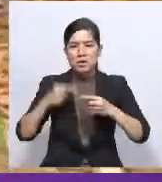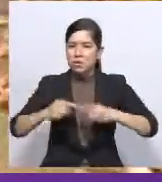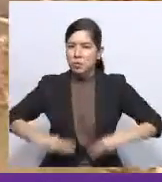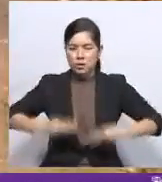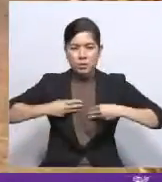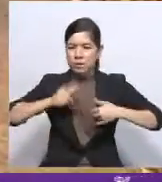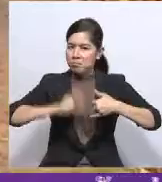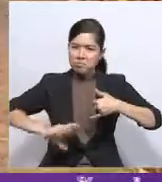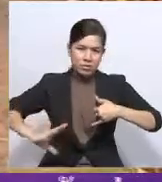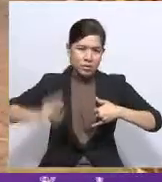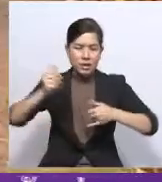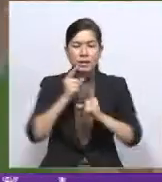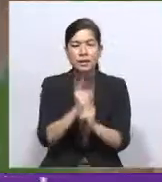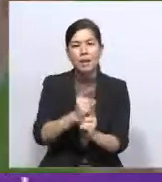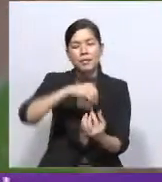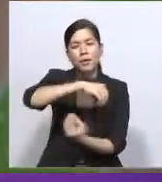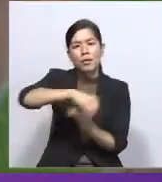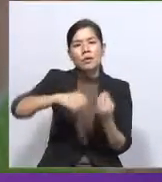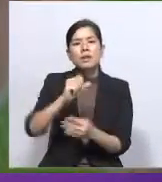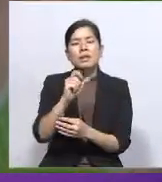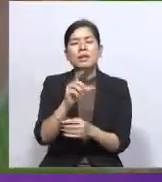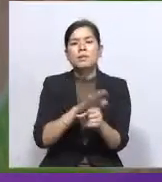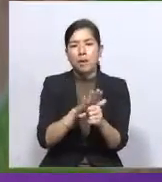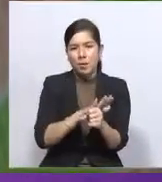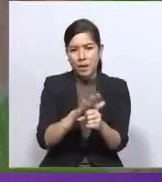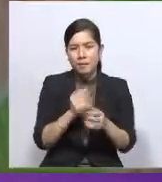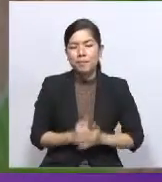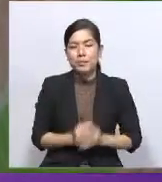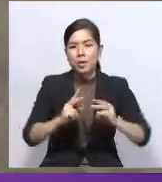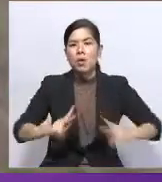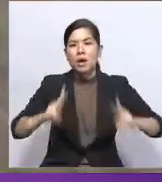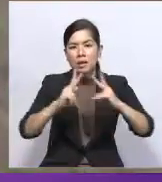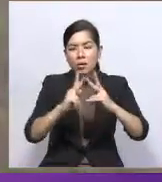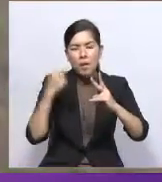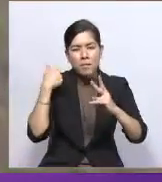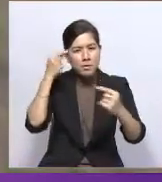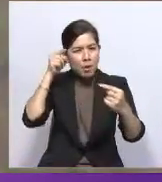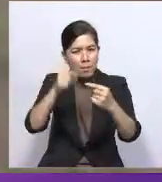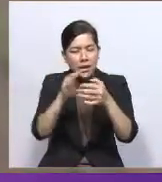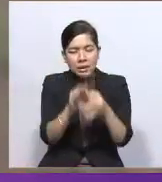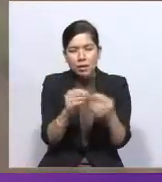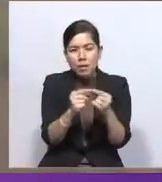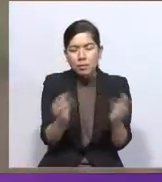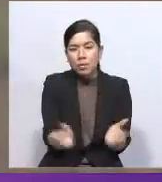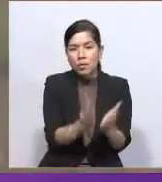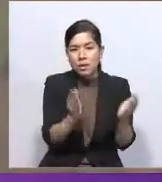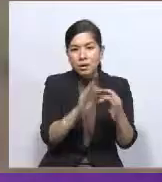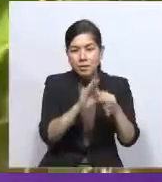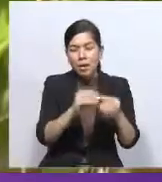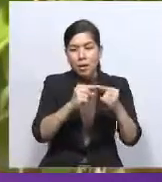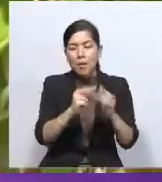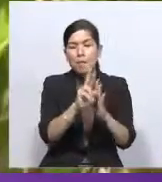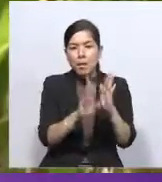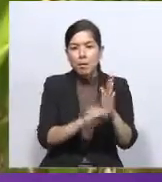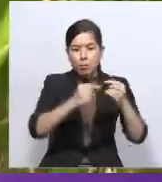ที่ดีขึ้นตามแนวเศรษฐกิจพอเพียงทั้งนี้กระทรวงมีเป้าหมายส่งเสริมการใช้ระบบสูบน้ำจากพลังงานแสงอาทิตย์จำนว